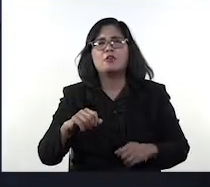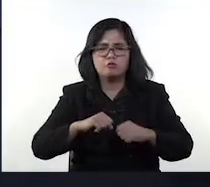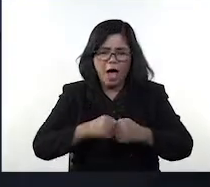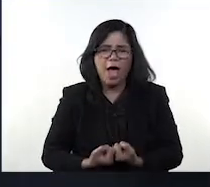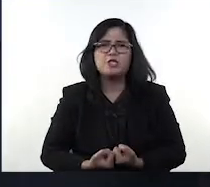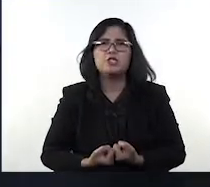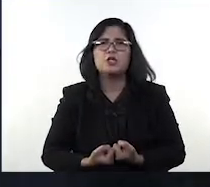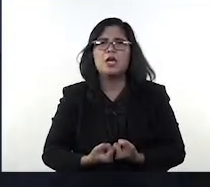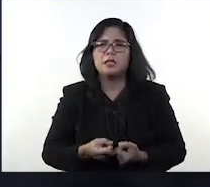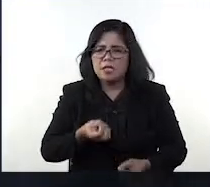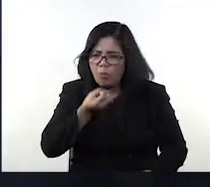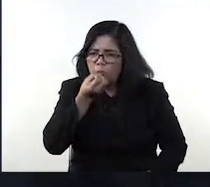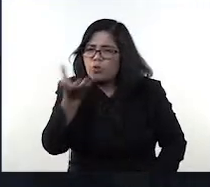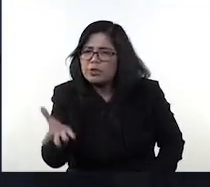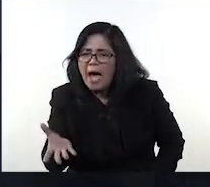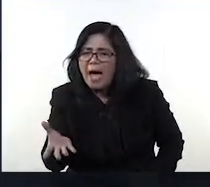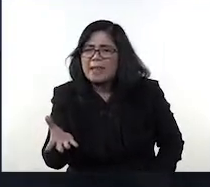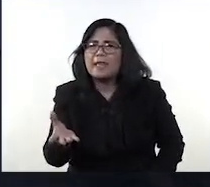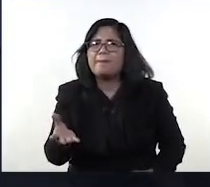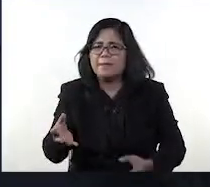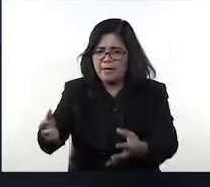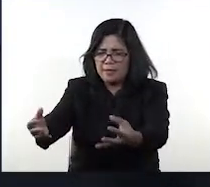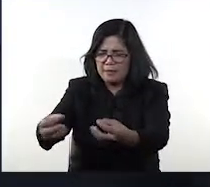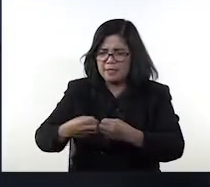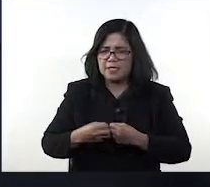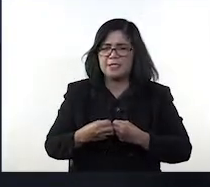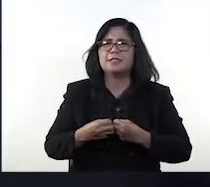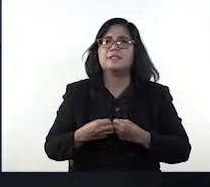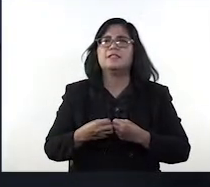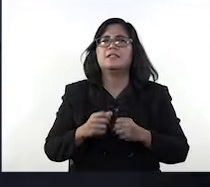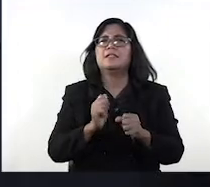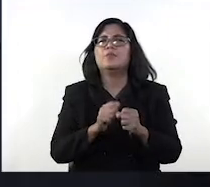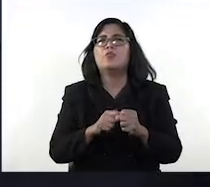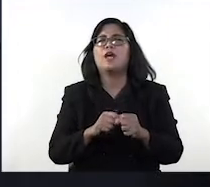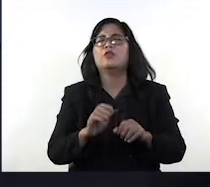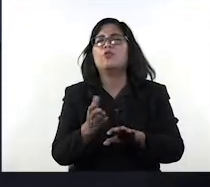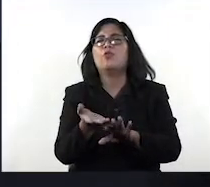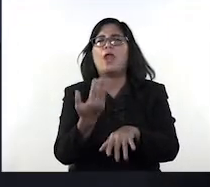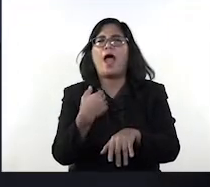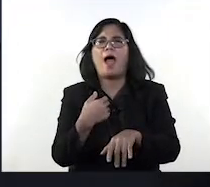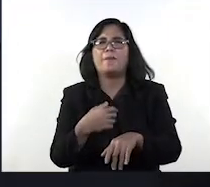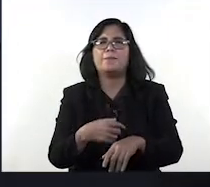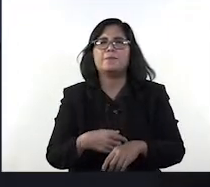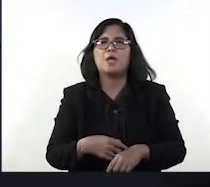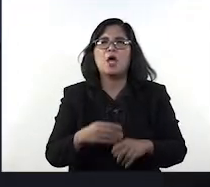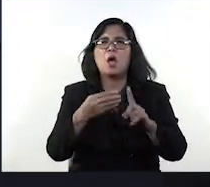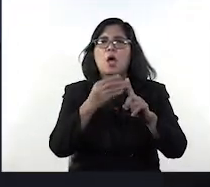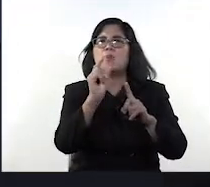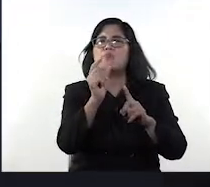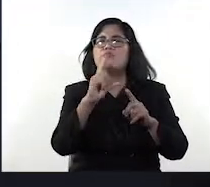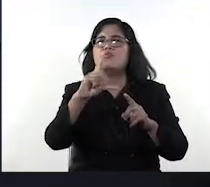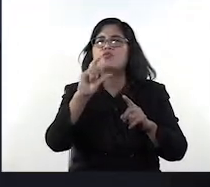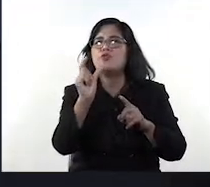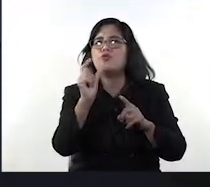sudah hancur tidak dimuntahkannya dibetulkan nya Hai Oggy tapi lampulung yang terkulai tidak akan